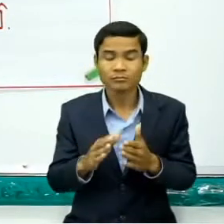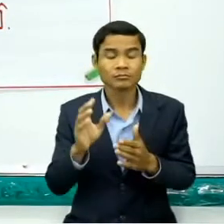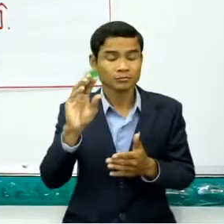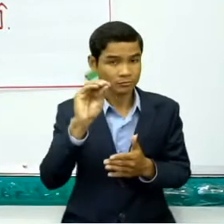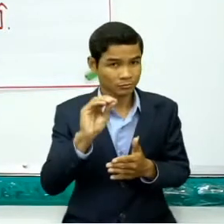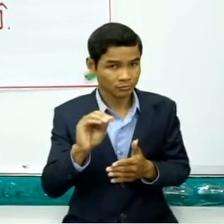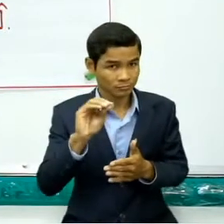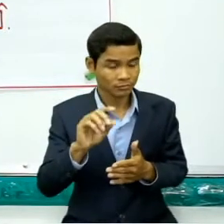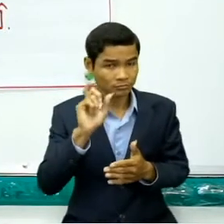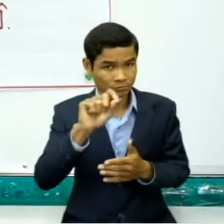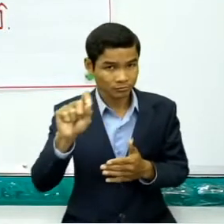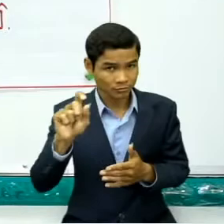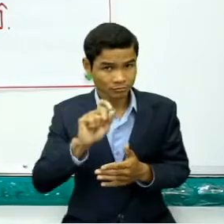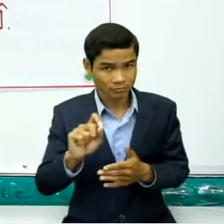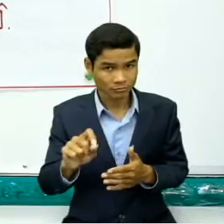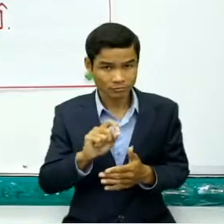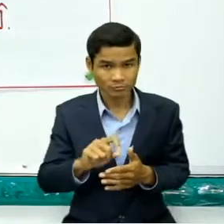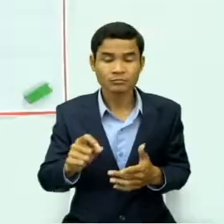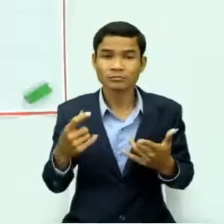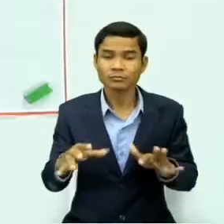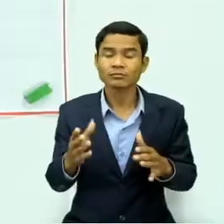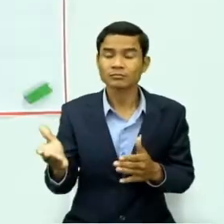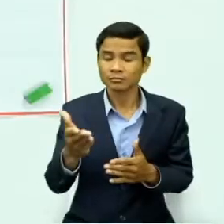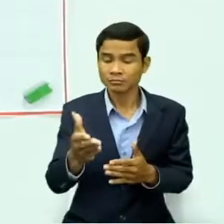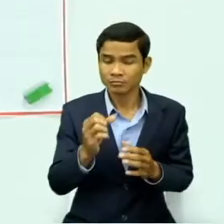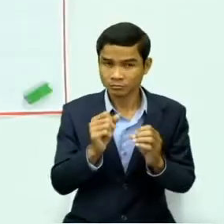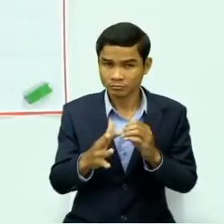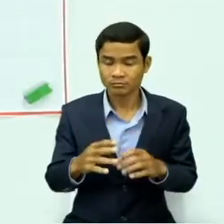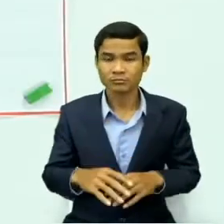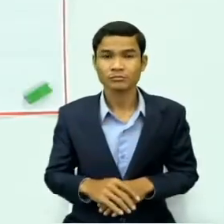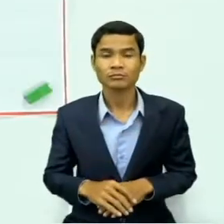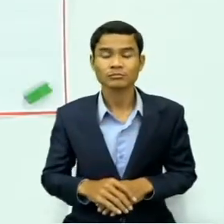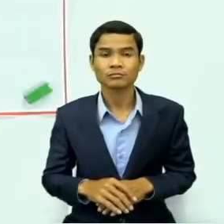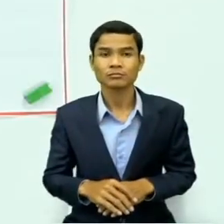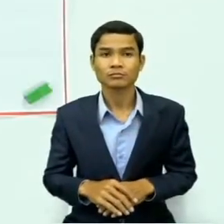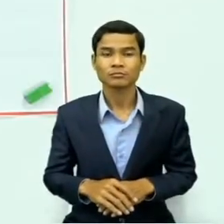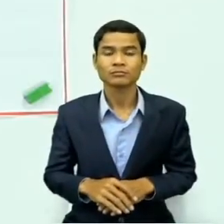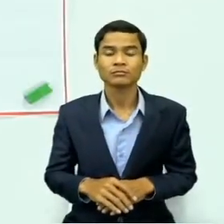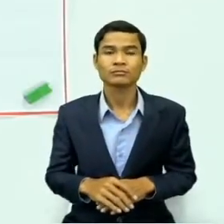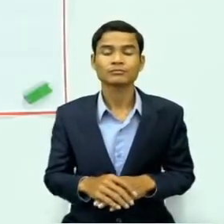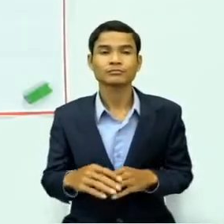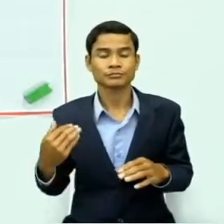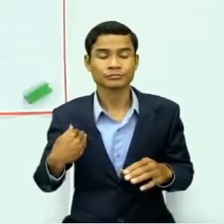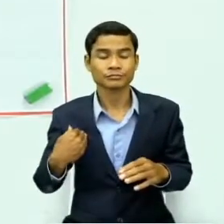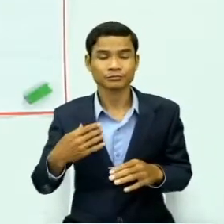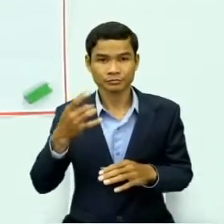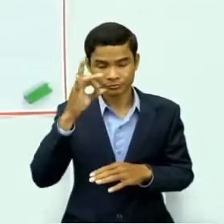bánh hai hồi. Chà, chập đá ớm. Prá, bìa.